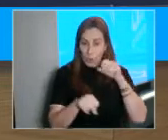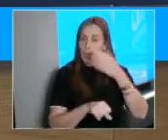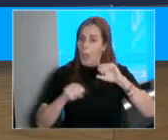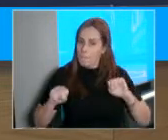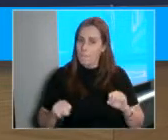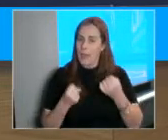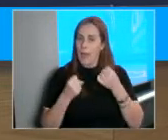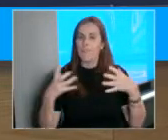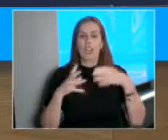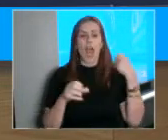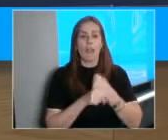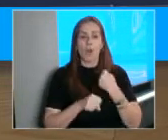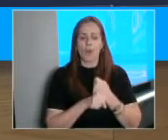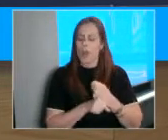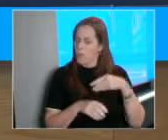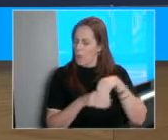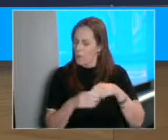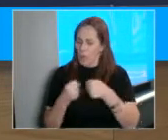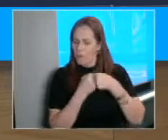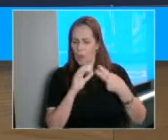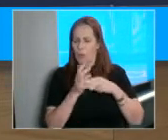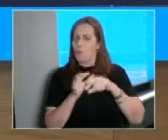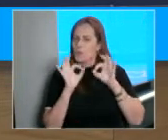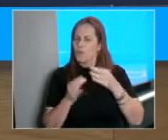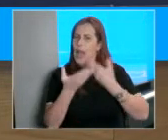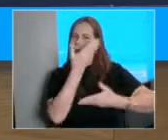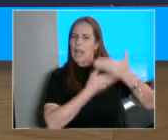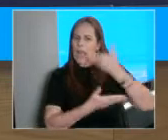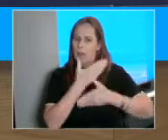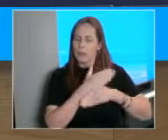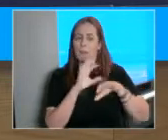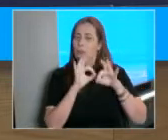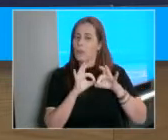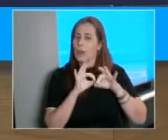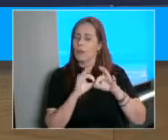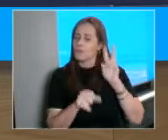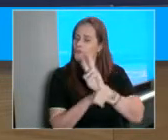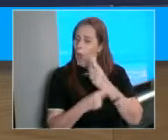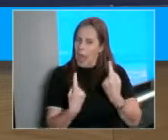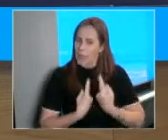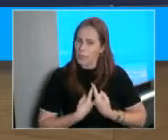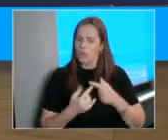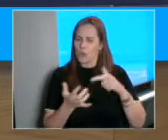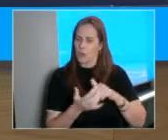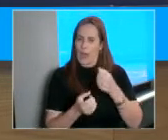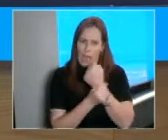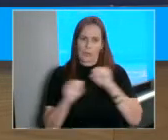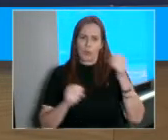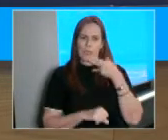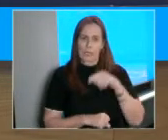פעילה במפאי, ומעורבת במאבק הפוליטי למען העלייה, למען ההגנה העצמית ולמען